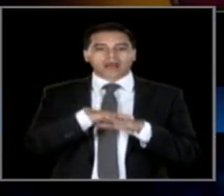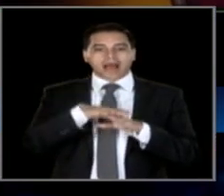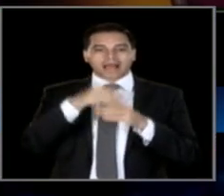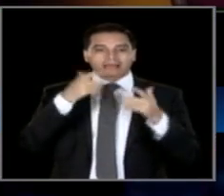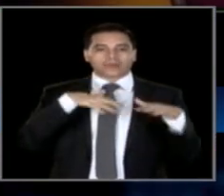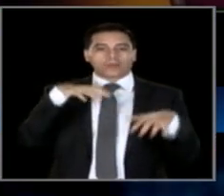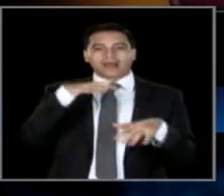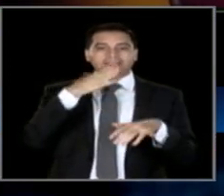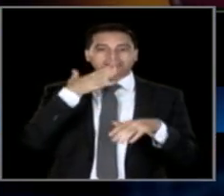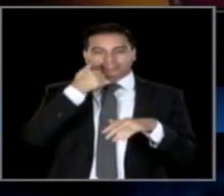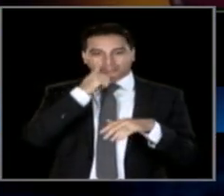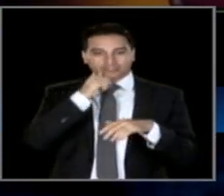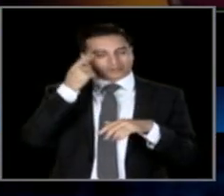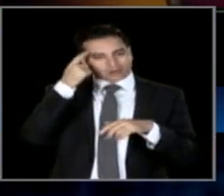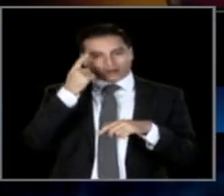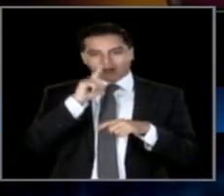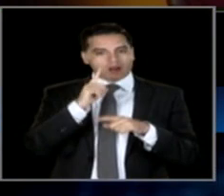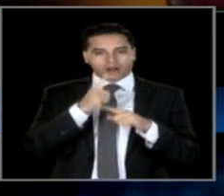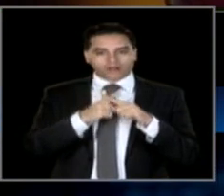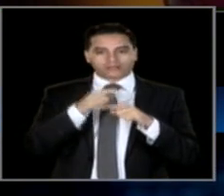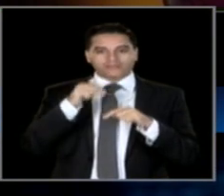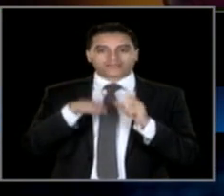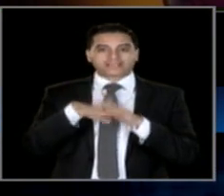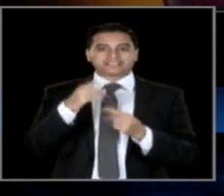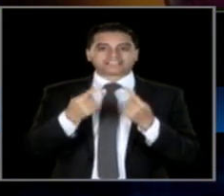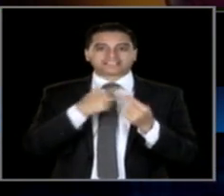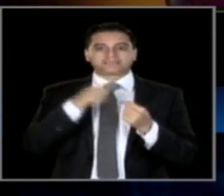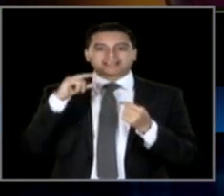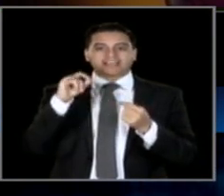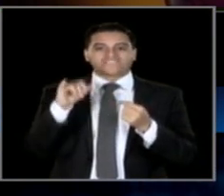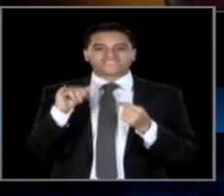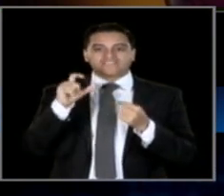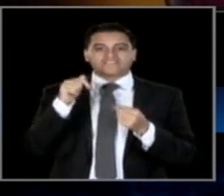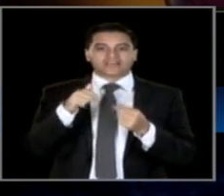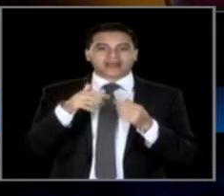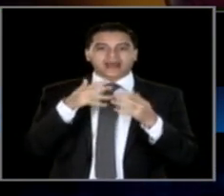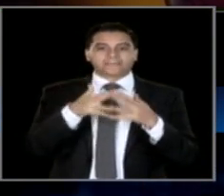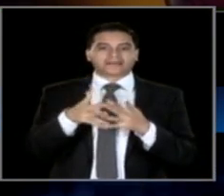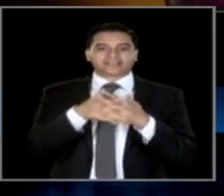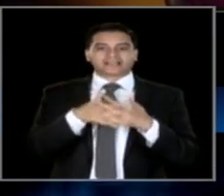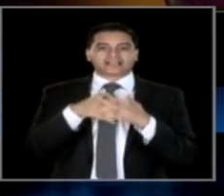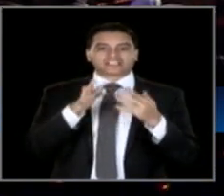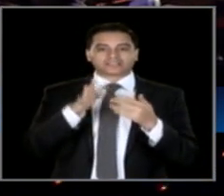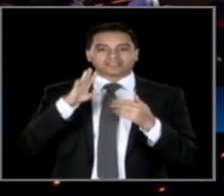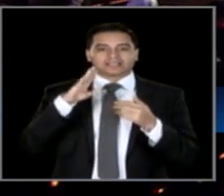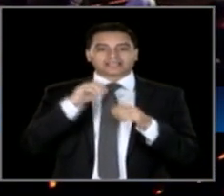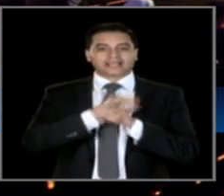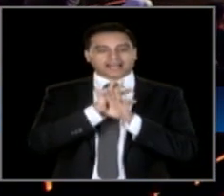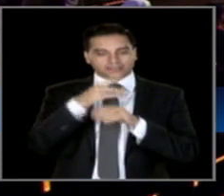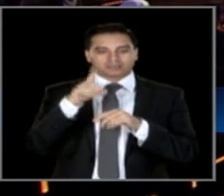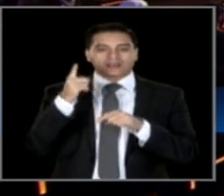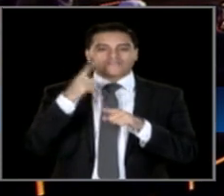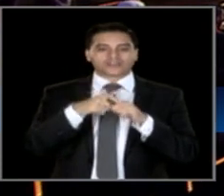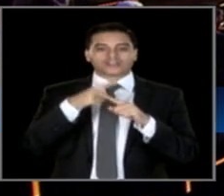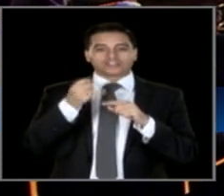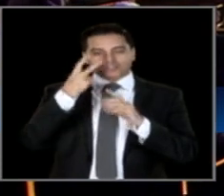الاسيويه، فما هي؟ الصين. غلط. تقع جزيره ديفن باحدى دول امريكا الشماليه، فما هي؟ كندا. صح. شاعر